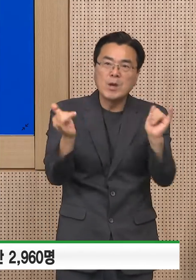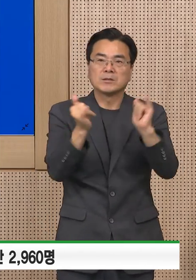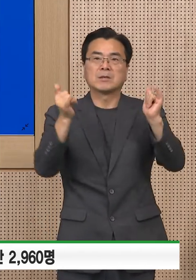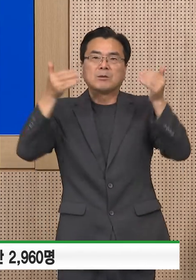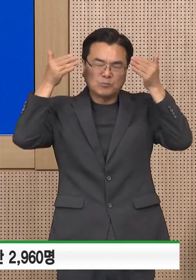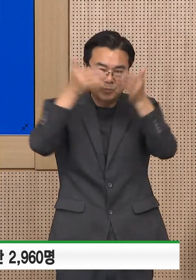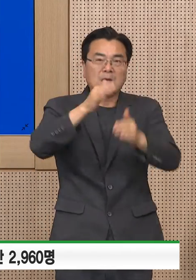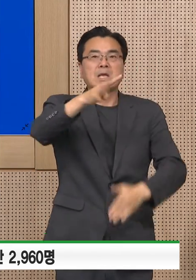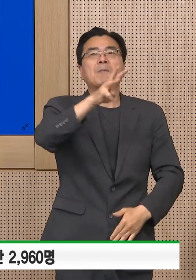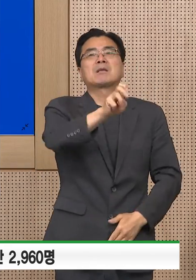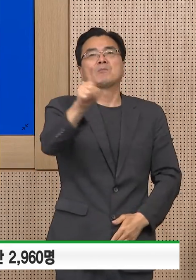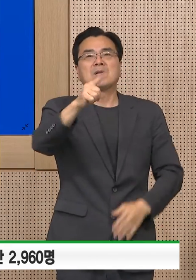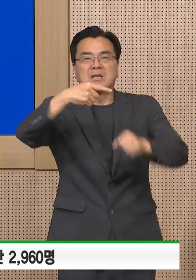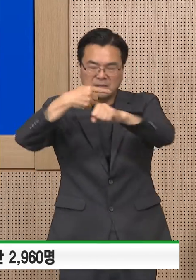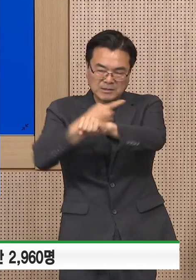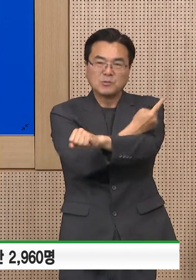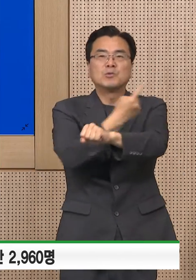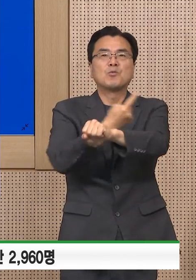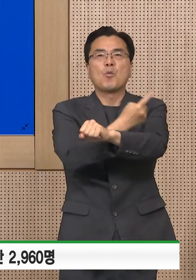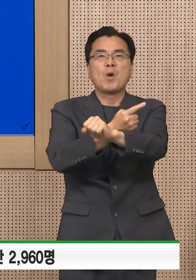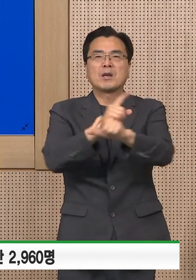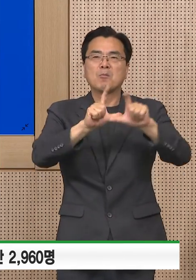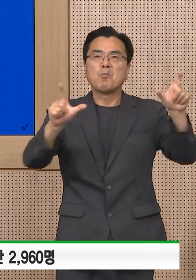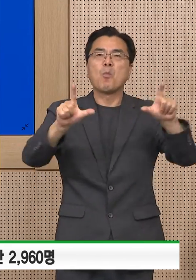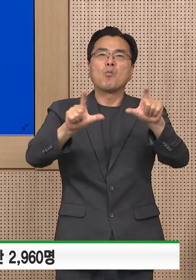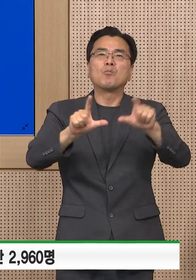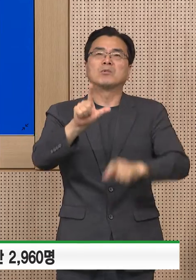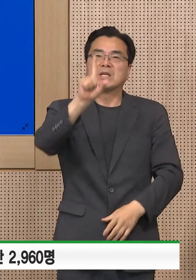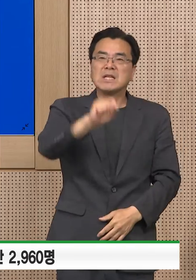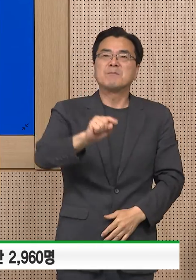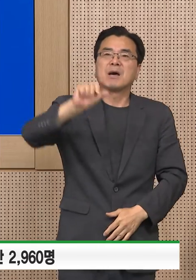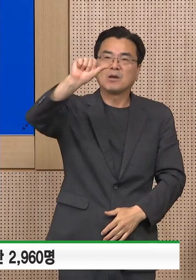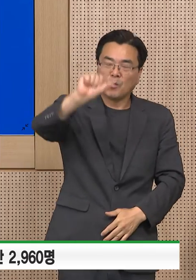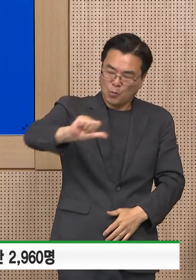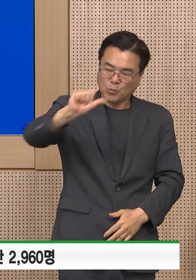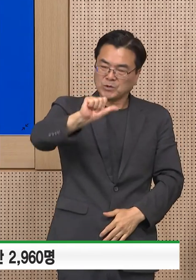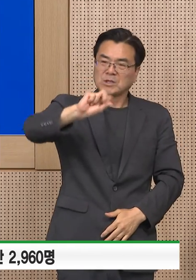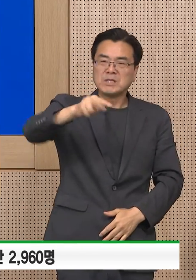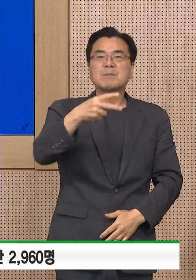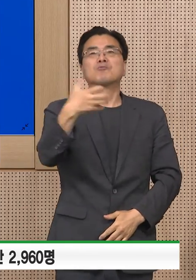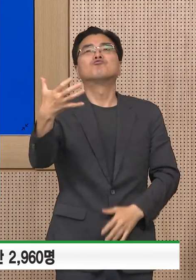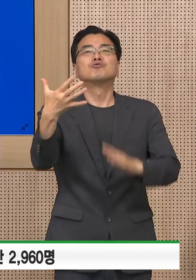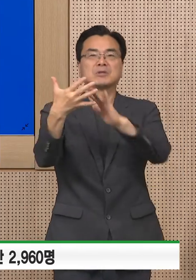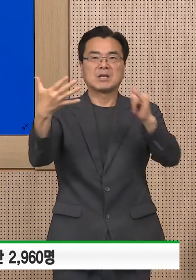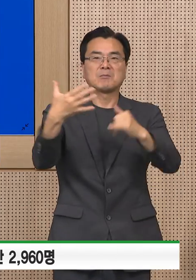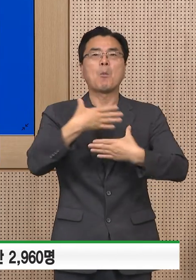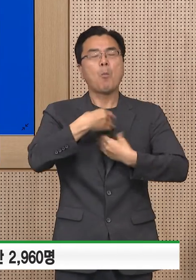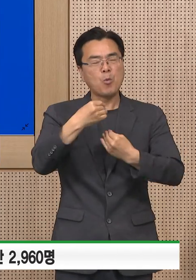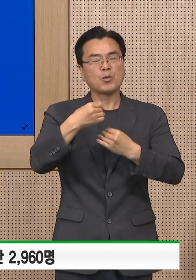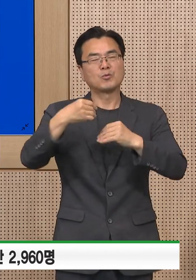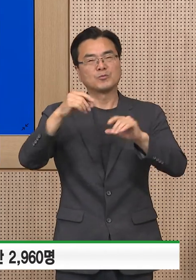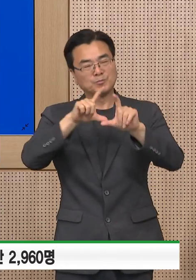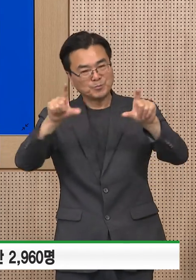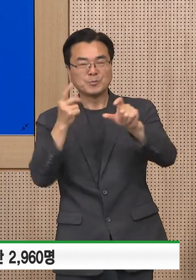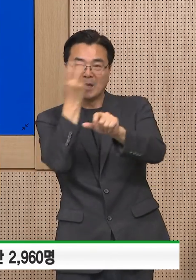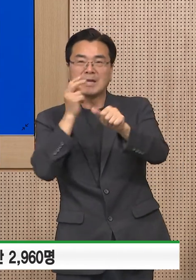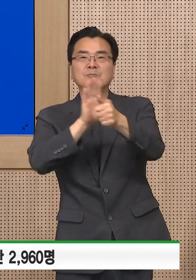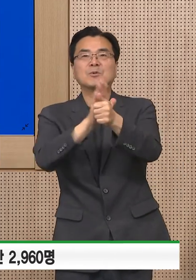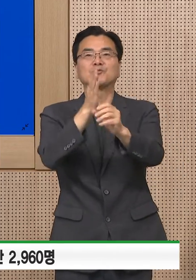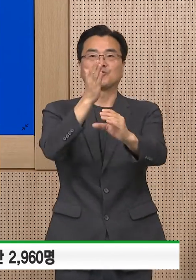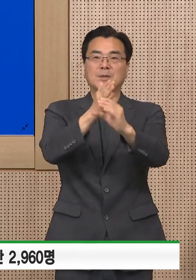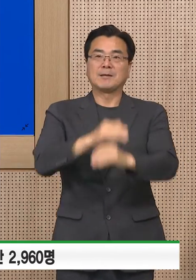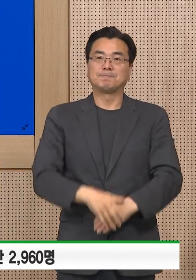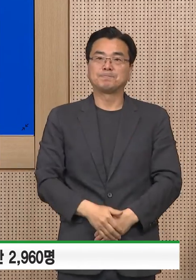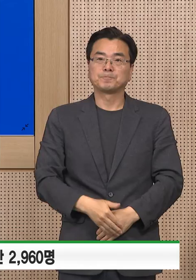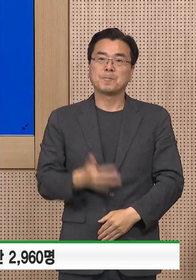대상자의 3.3%이며 일반관리구는 1만 2,529명입니다. 지난 한 주 동안의 재택치료